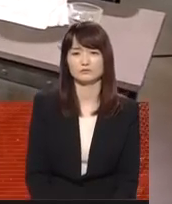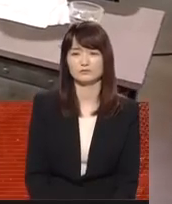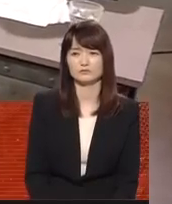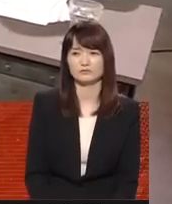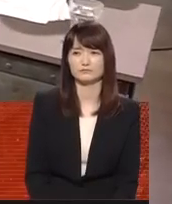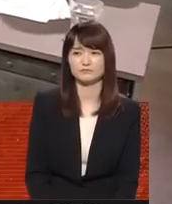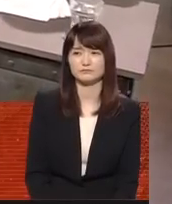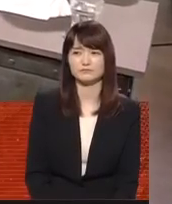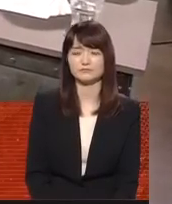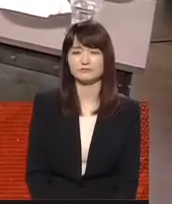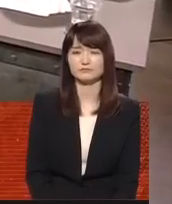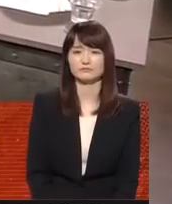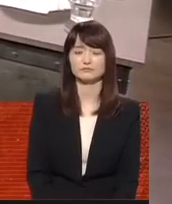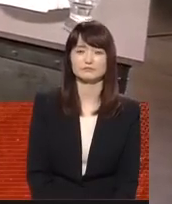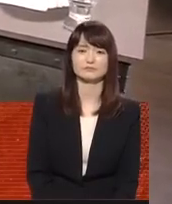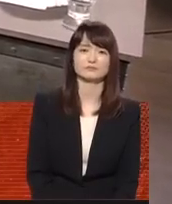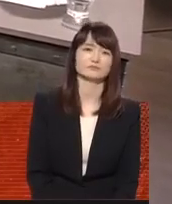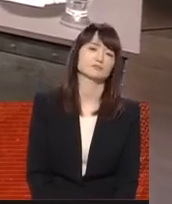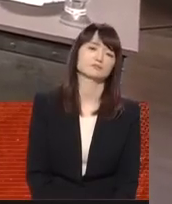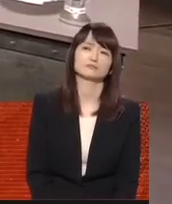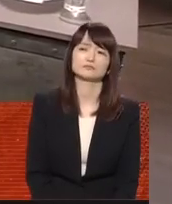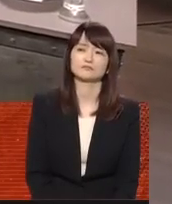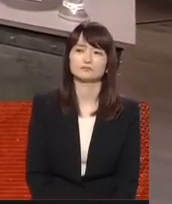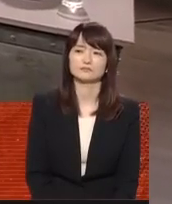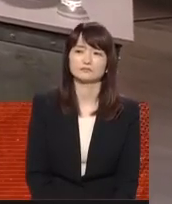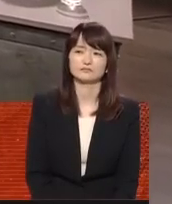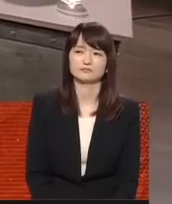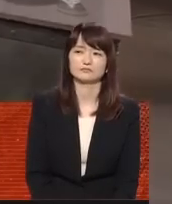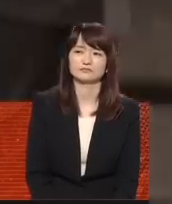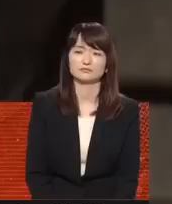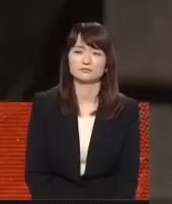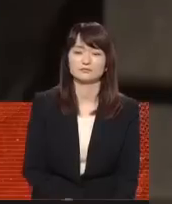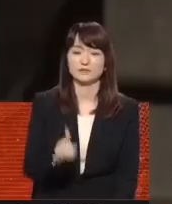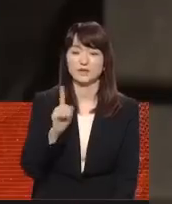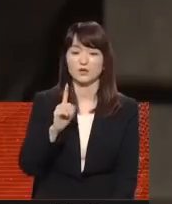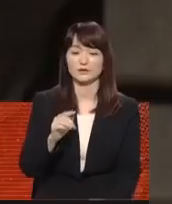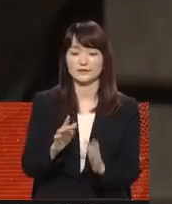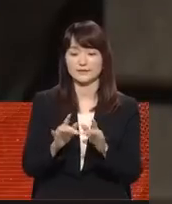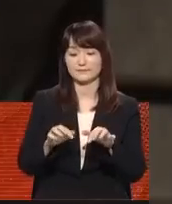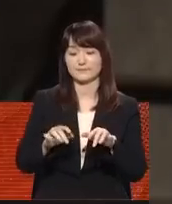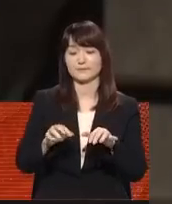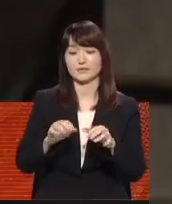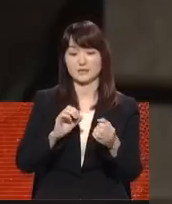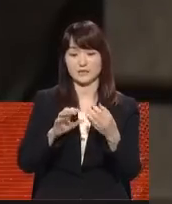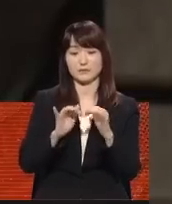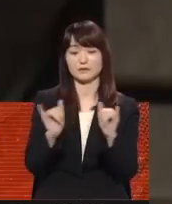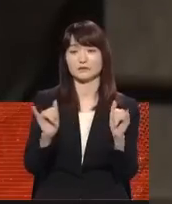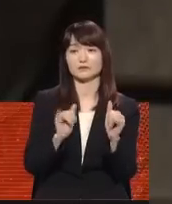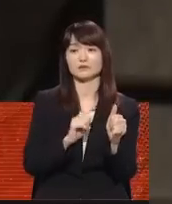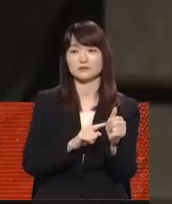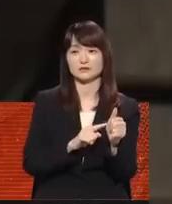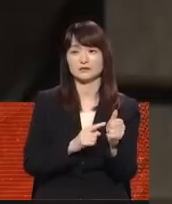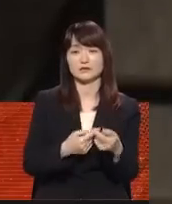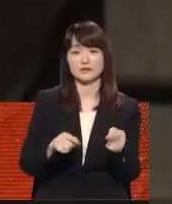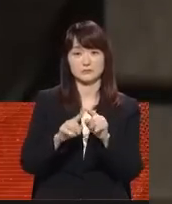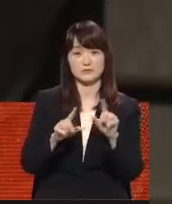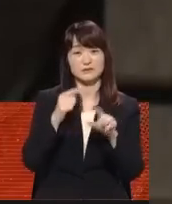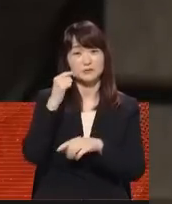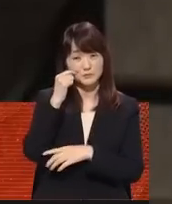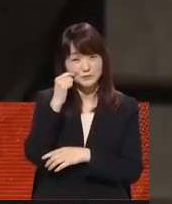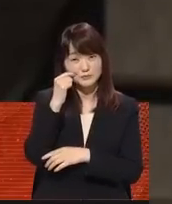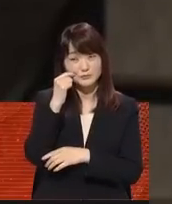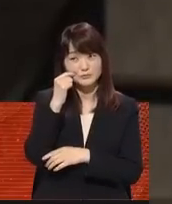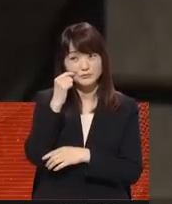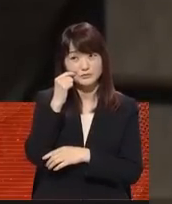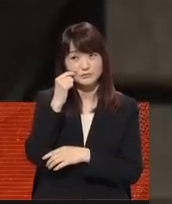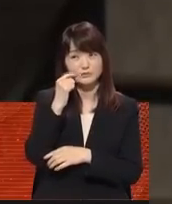됩니까 근데이 부분은 사실 아까 한 그 시청자께서 정말로 좀 같이 못 살 것이다라고 얘기를